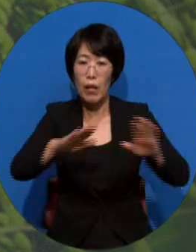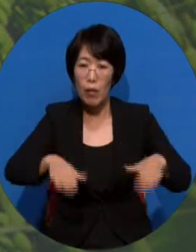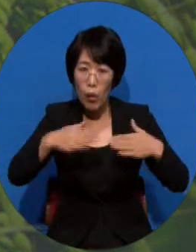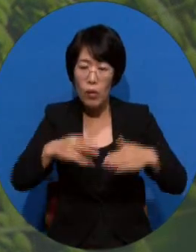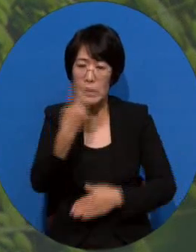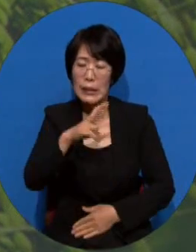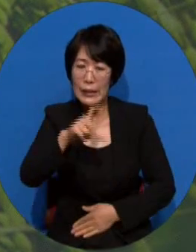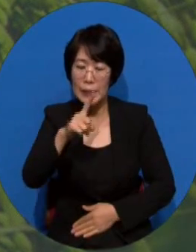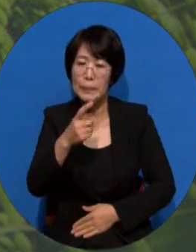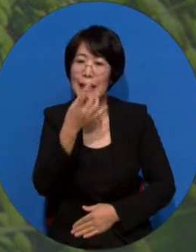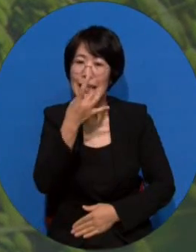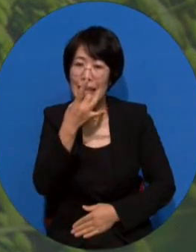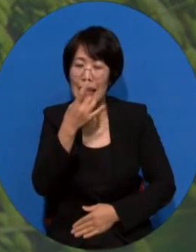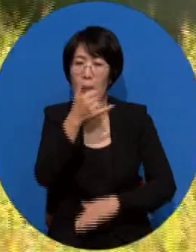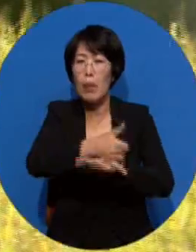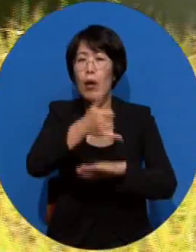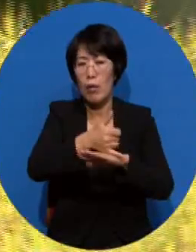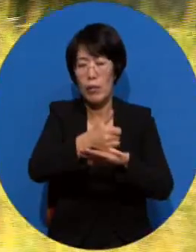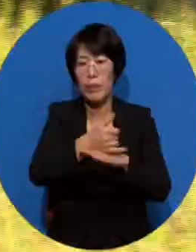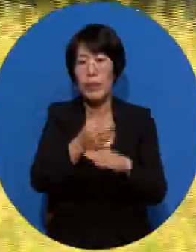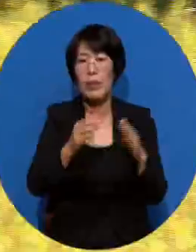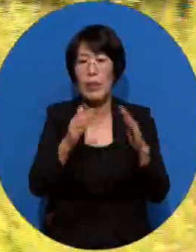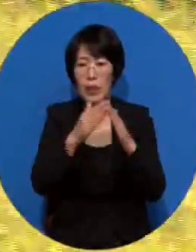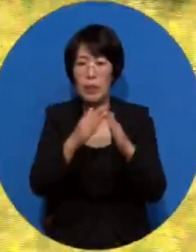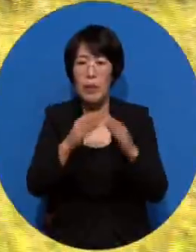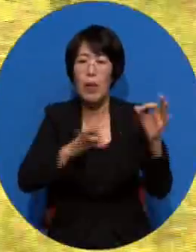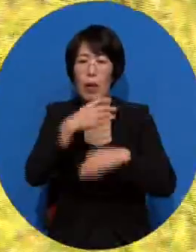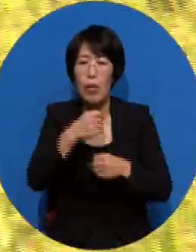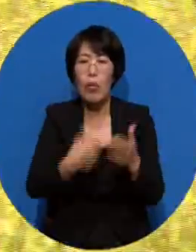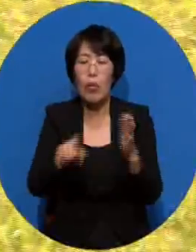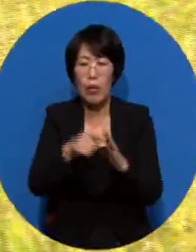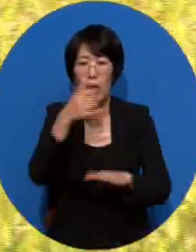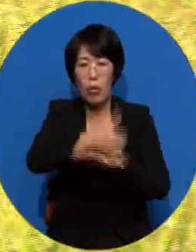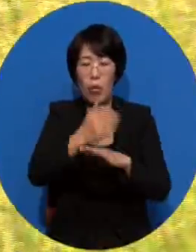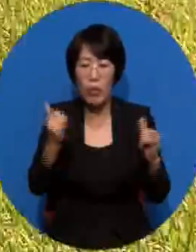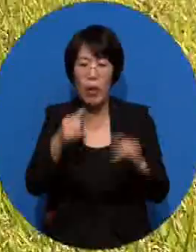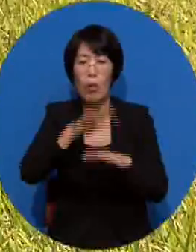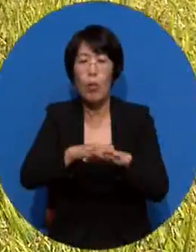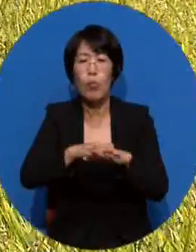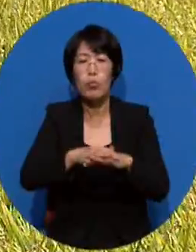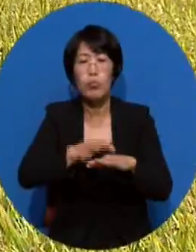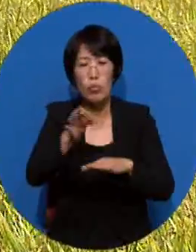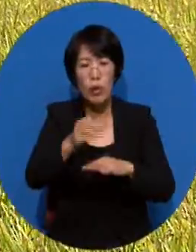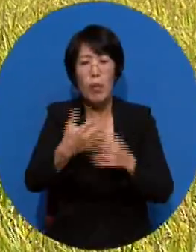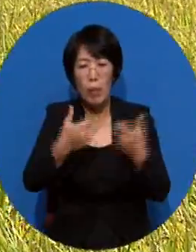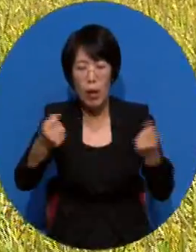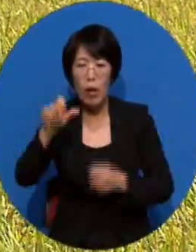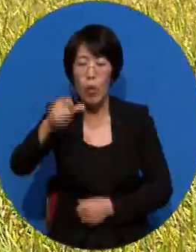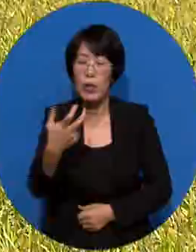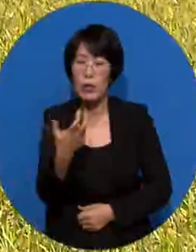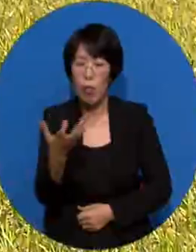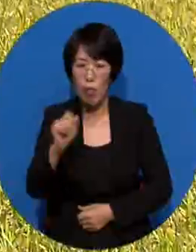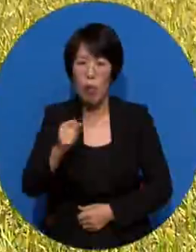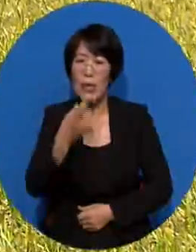전라남도는 2021년산 벼 재배 농가의 경영 안정을 위해 농업인 공익수당 등과 별도로 570억